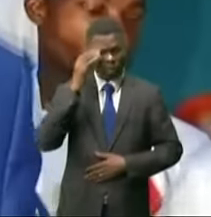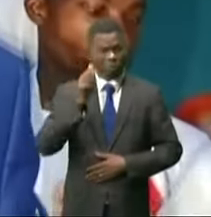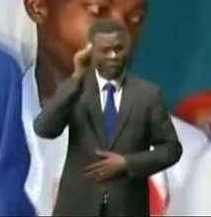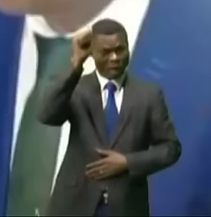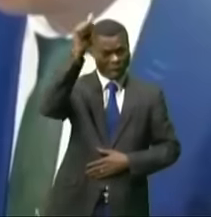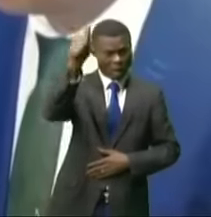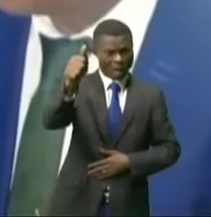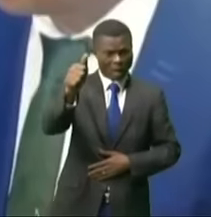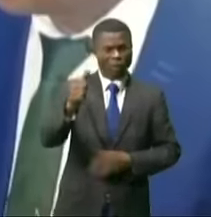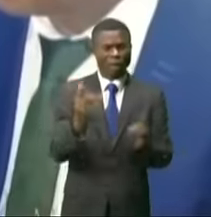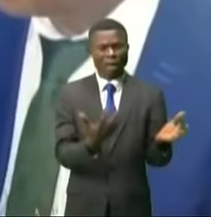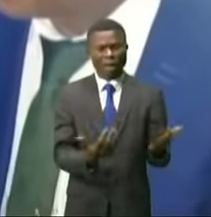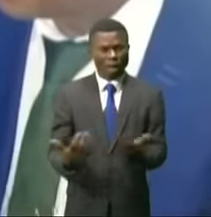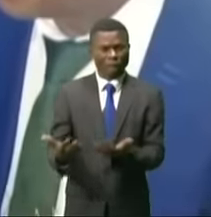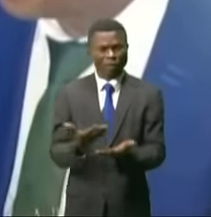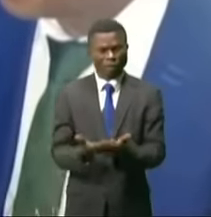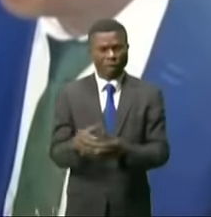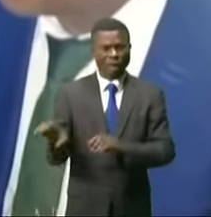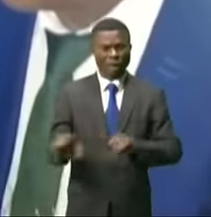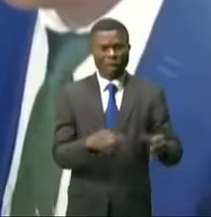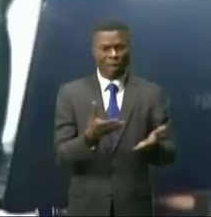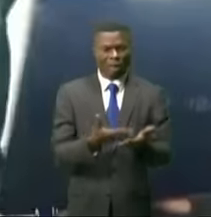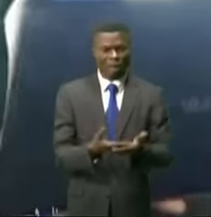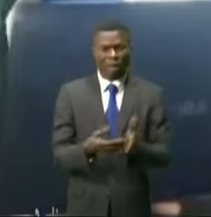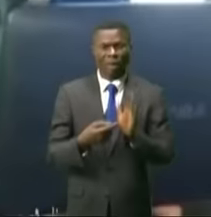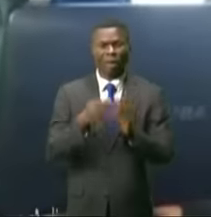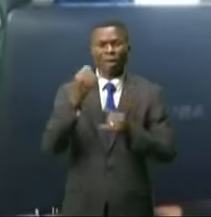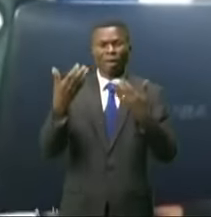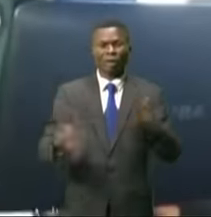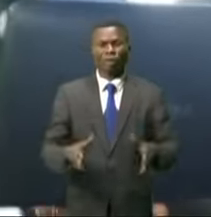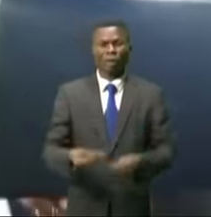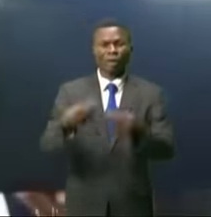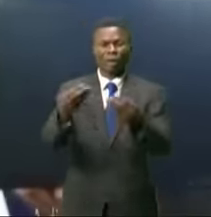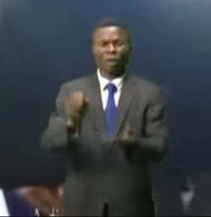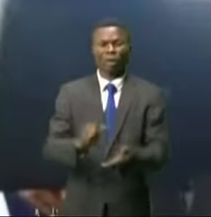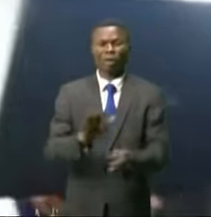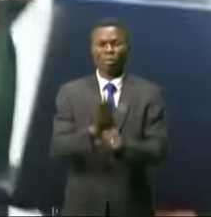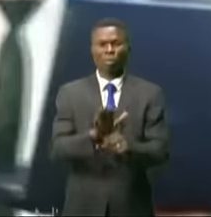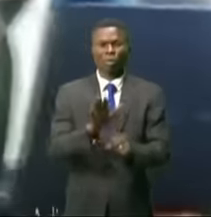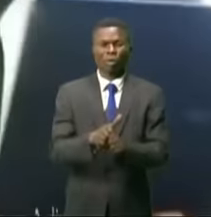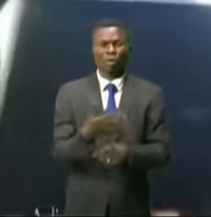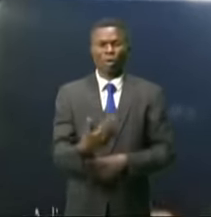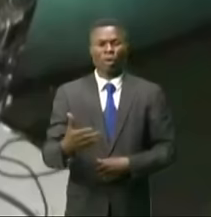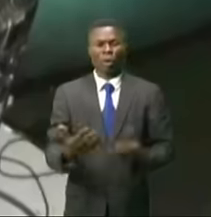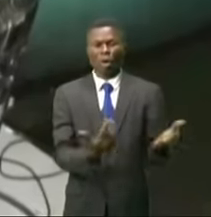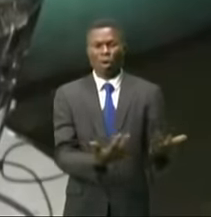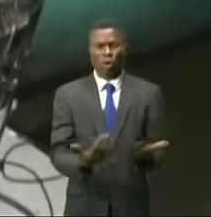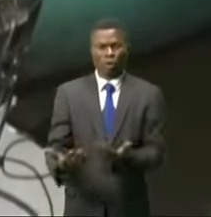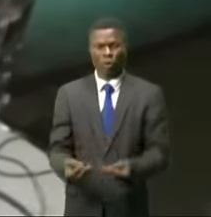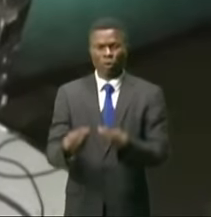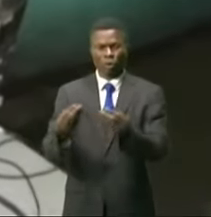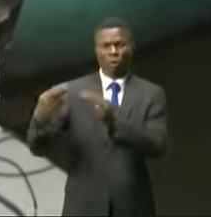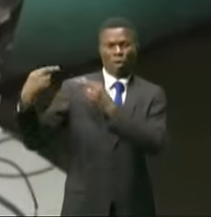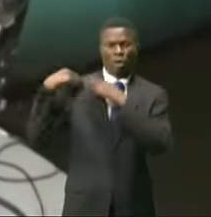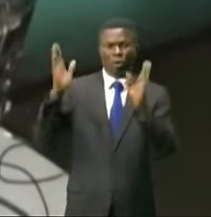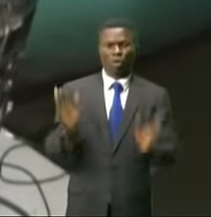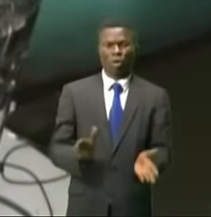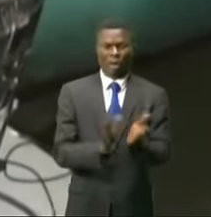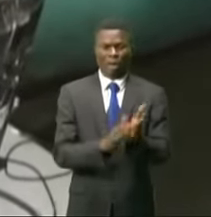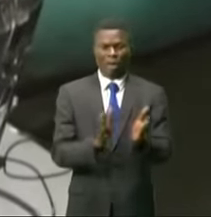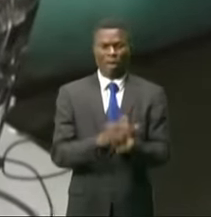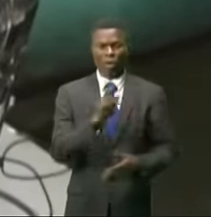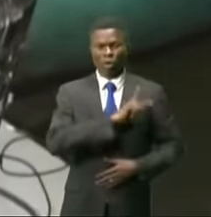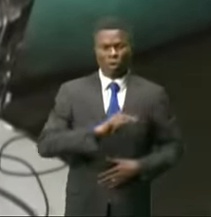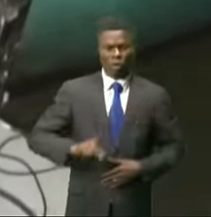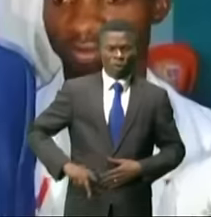est l'informatique. La fin de la cérémonie a été marquée par la remise d'un important lot d'ordinateurs aux responsables de cette école